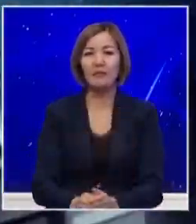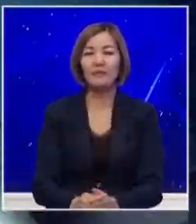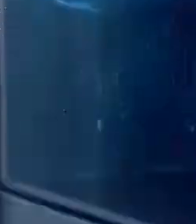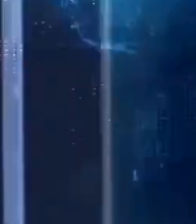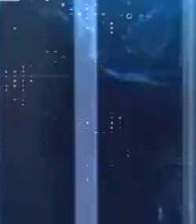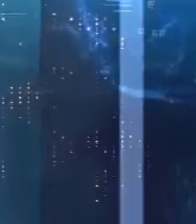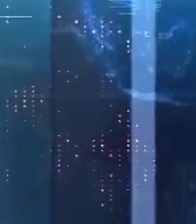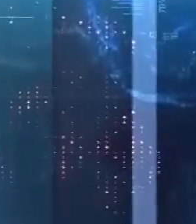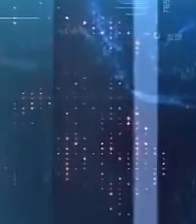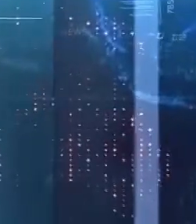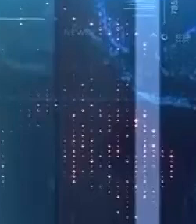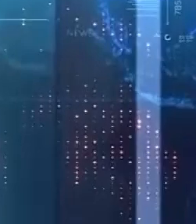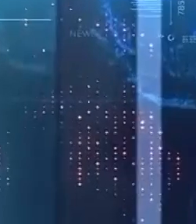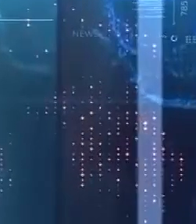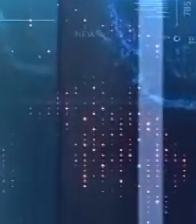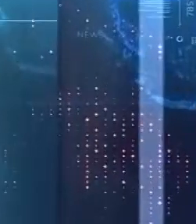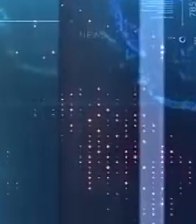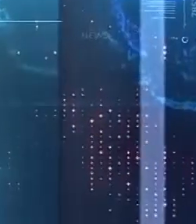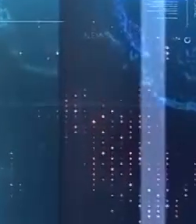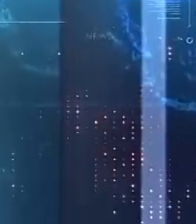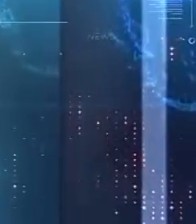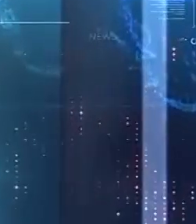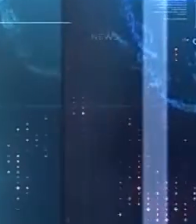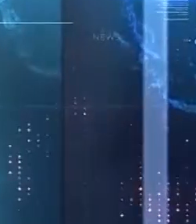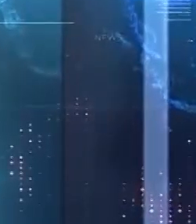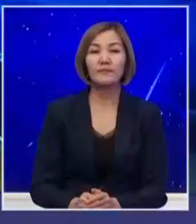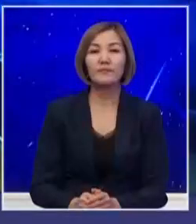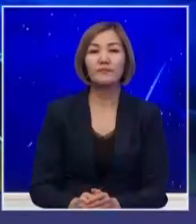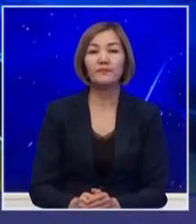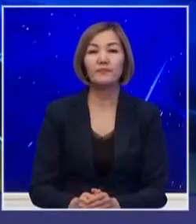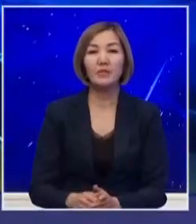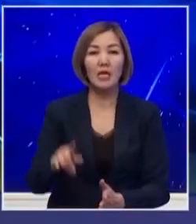Нұржан Қасаболат, Мәдибай Болсонов, Жетісу арнасы.